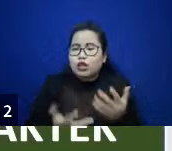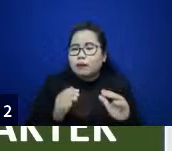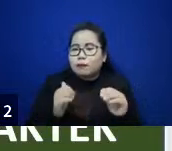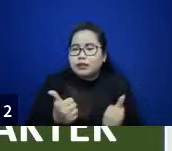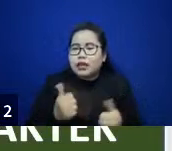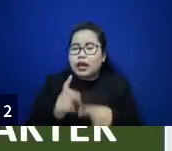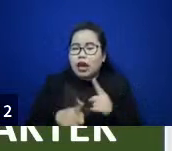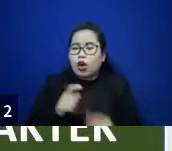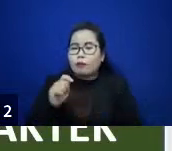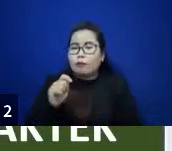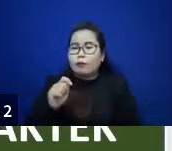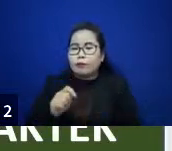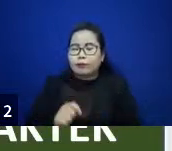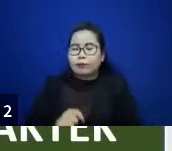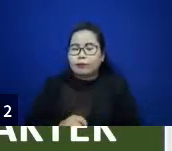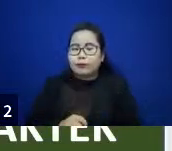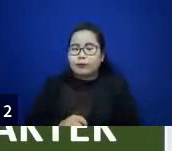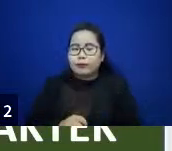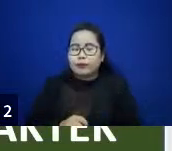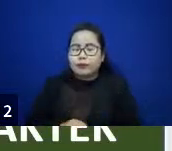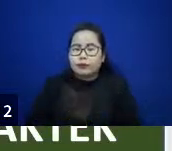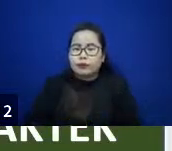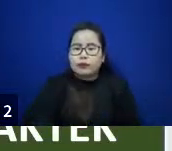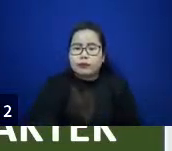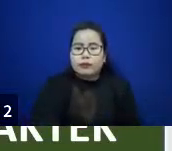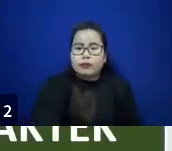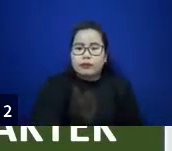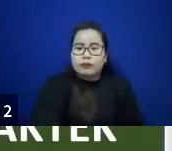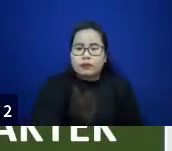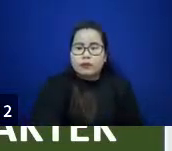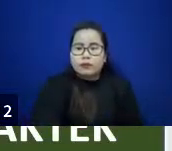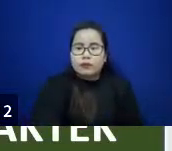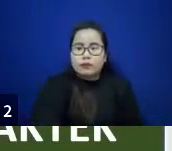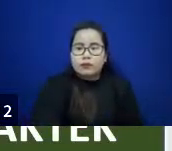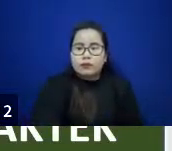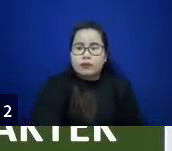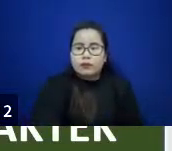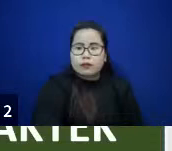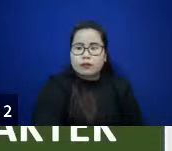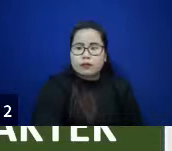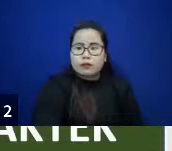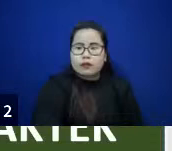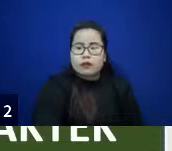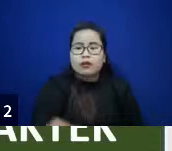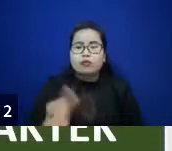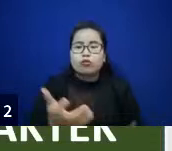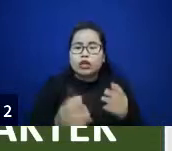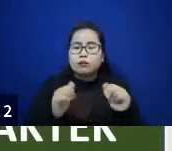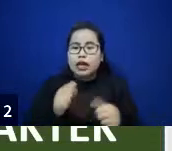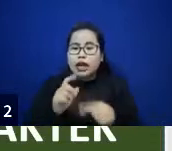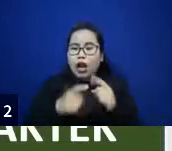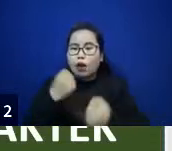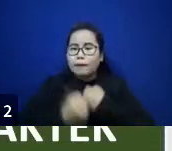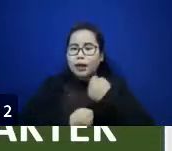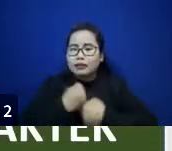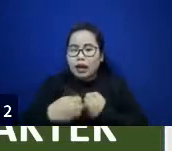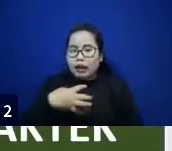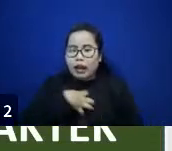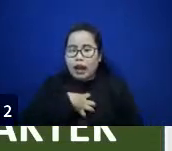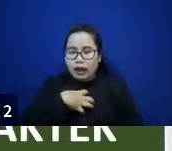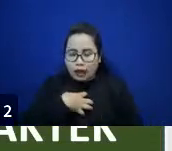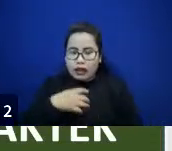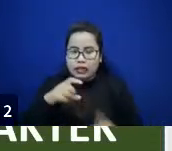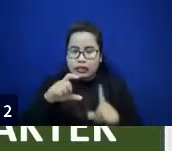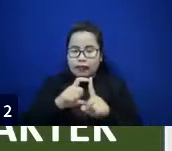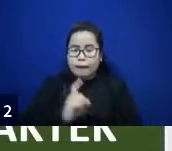pengguna apa Bisa saja eh apa namanya pelaksanaan hak-hak data pribadi